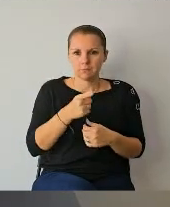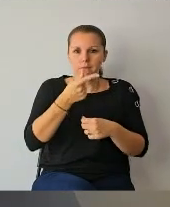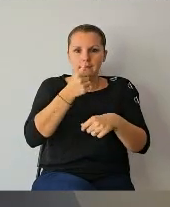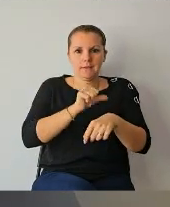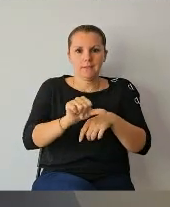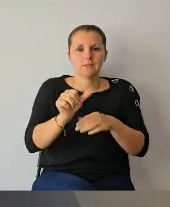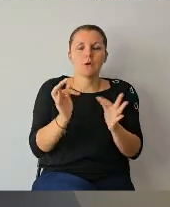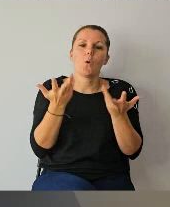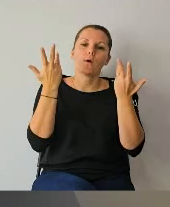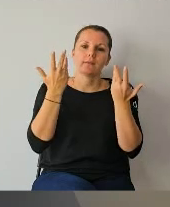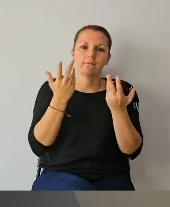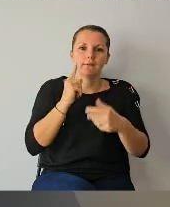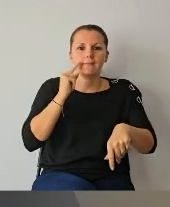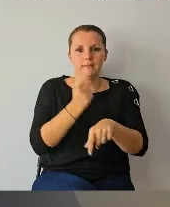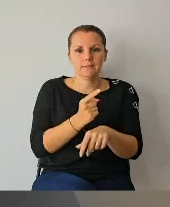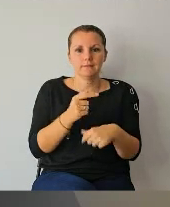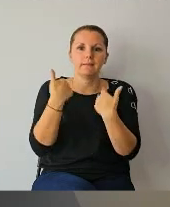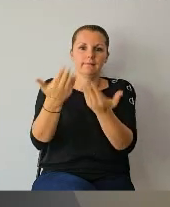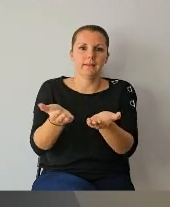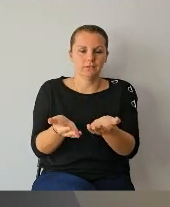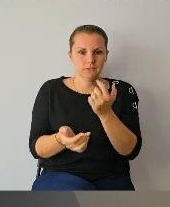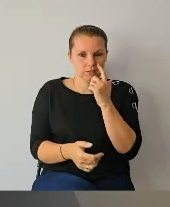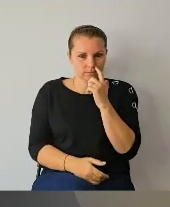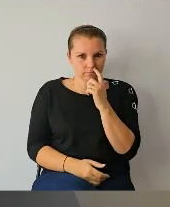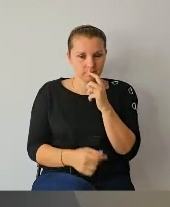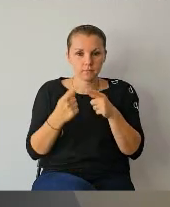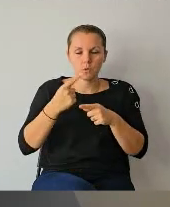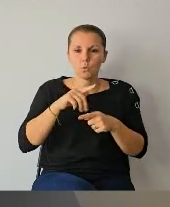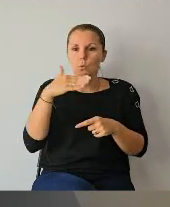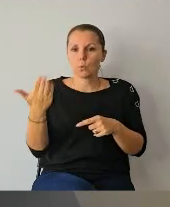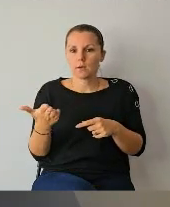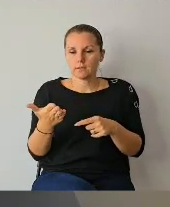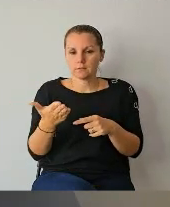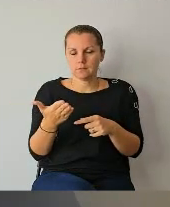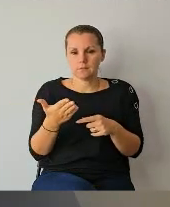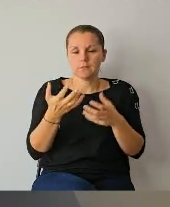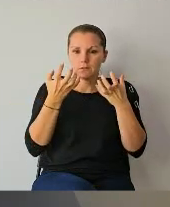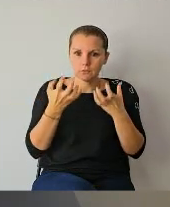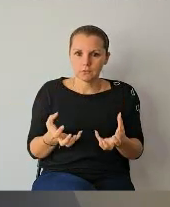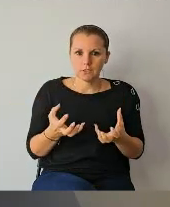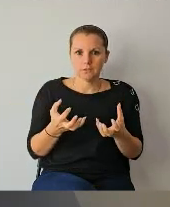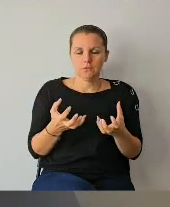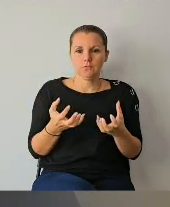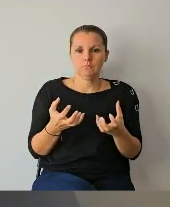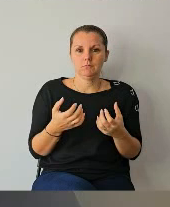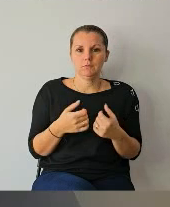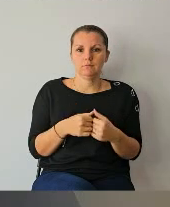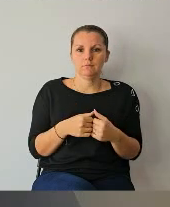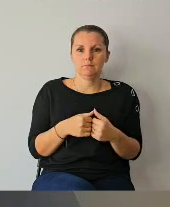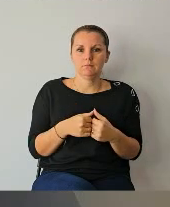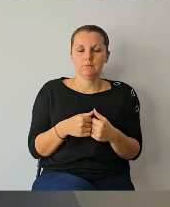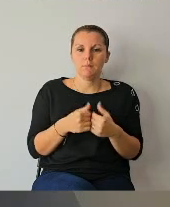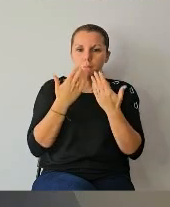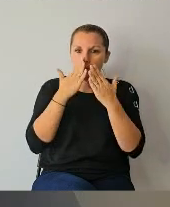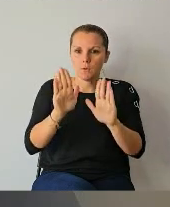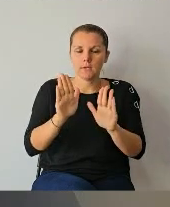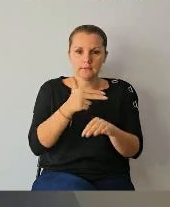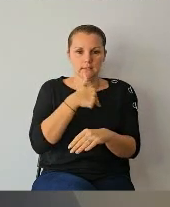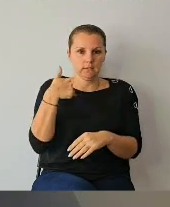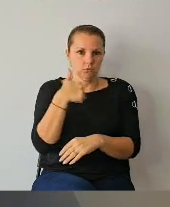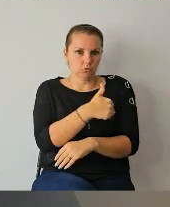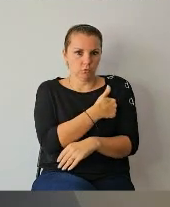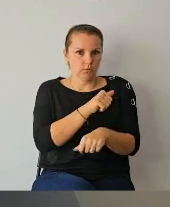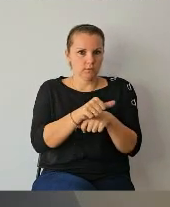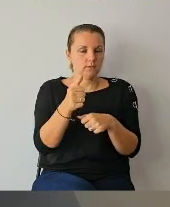przyjemne. Dajmy. Z drugiej strony oczywiście chcieliśmy i chcemy podkreślić, że nasze szkoły są na bardzo